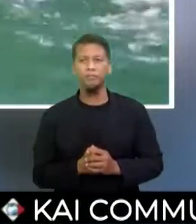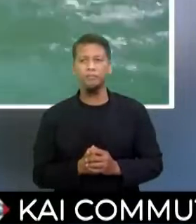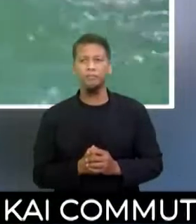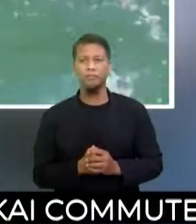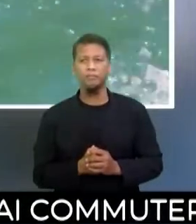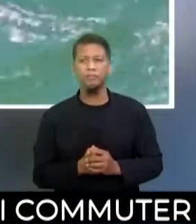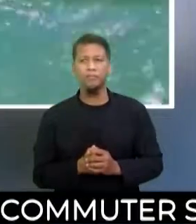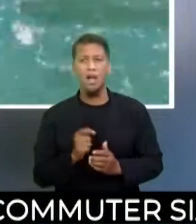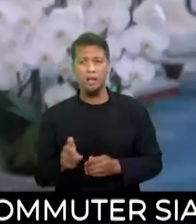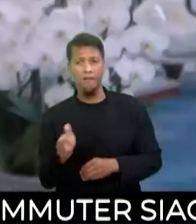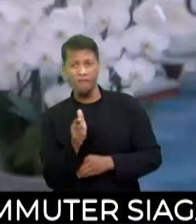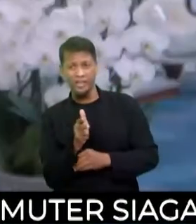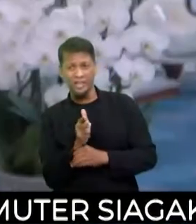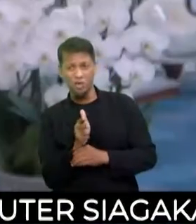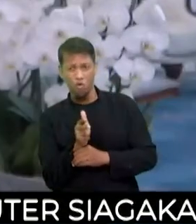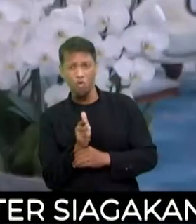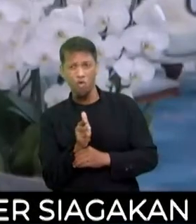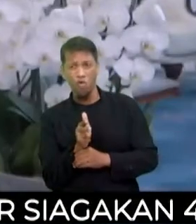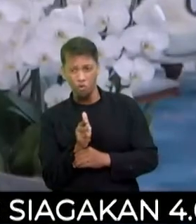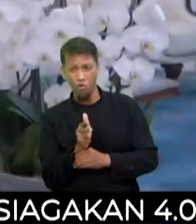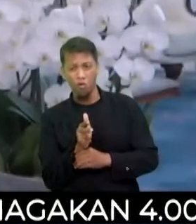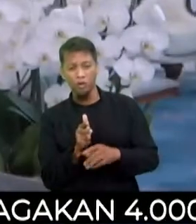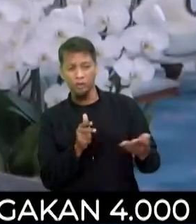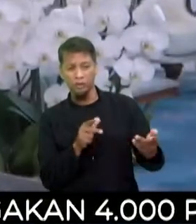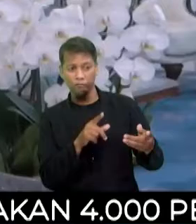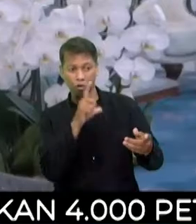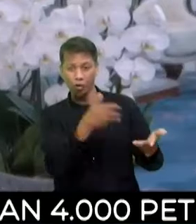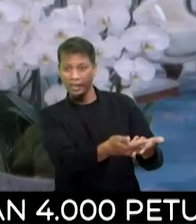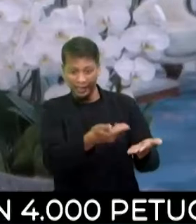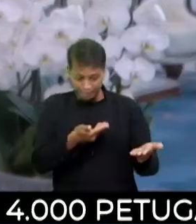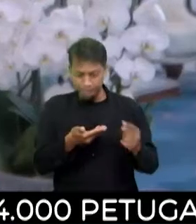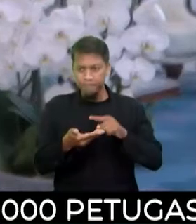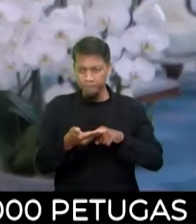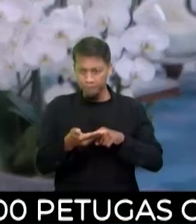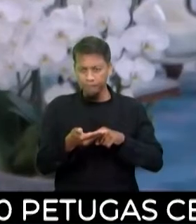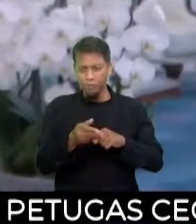foto beberapa divers yang diterjunkan untuk mendeteksi